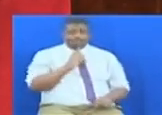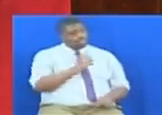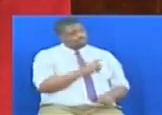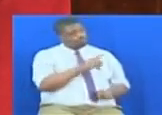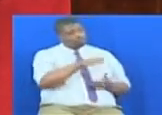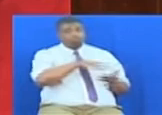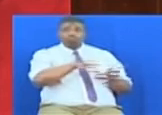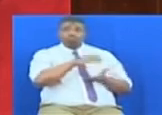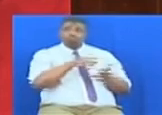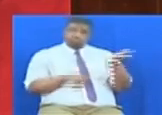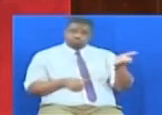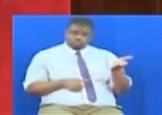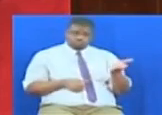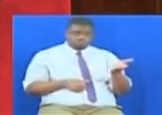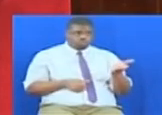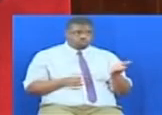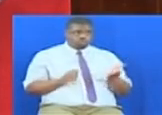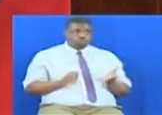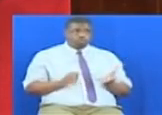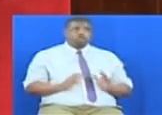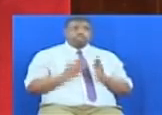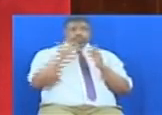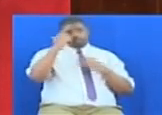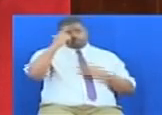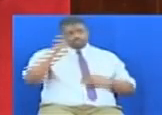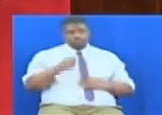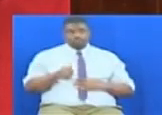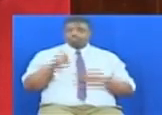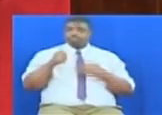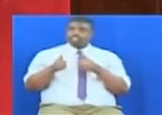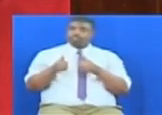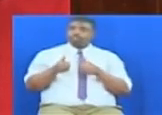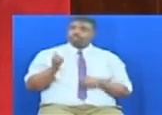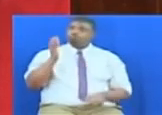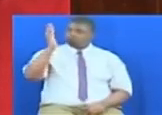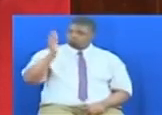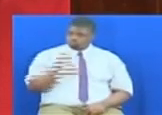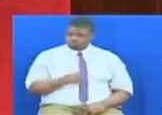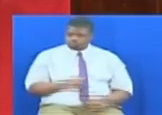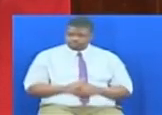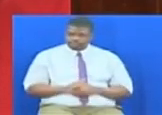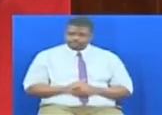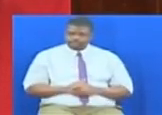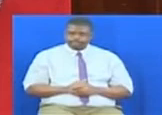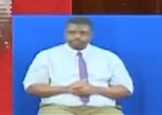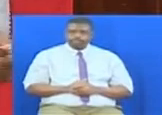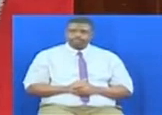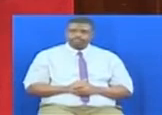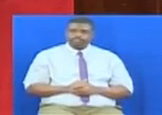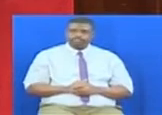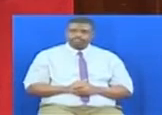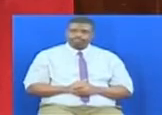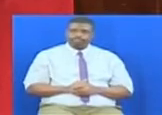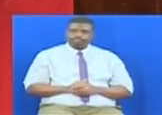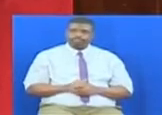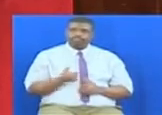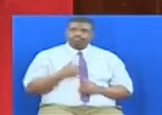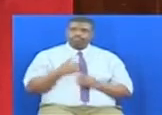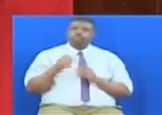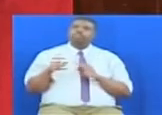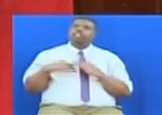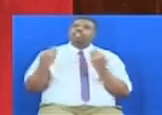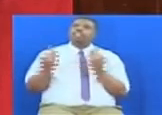kumtegemea Mungu kama ambavyo Mheshimiwa Rais Magufuli alituongoza. Mheshimiwa Spika, mimi na familia yangu ni